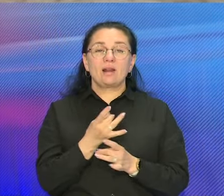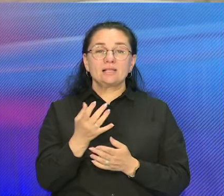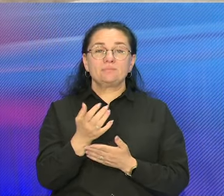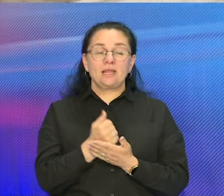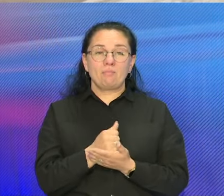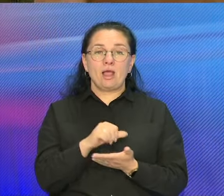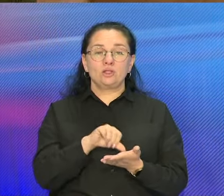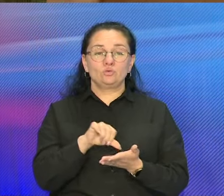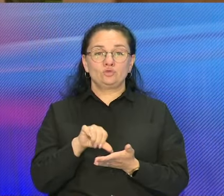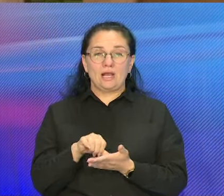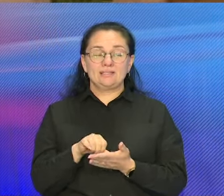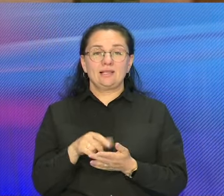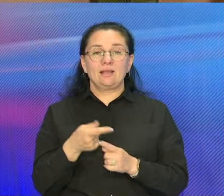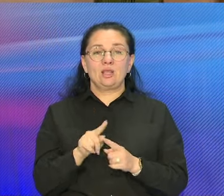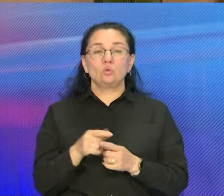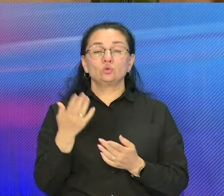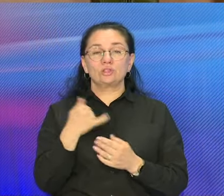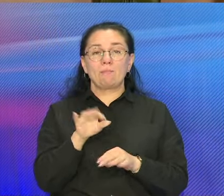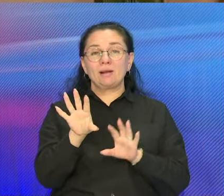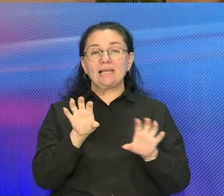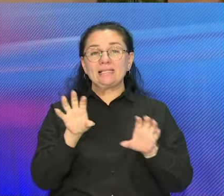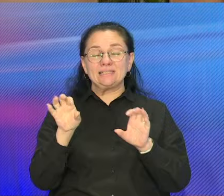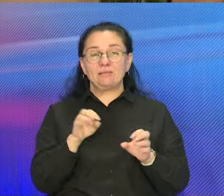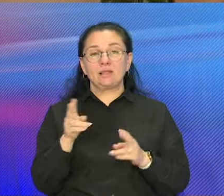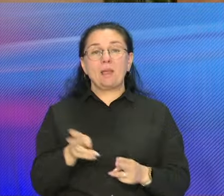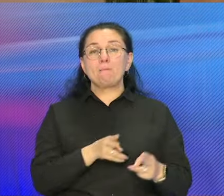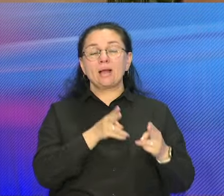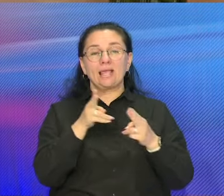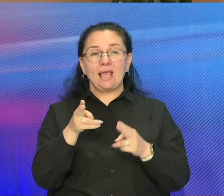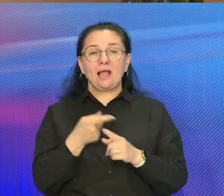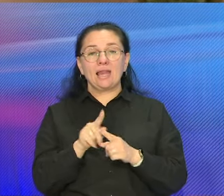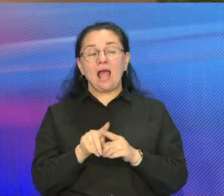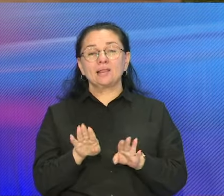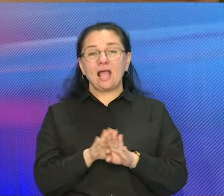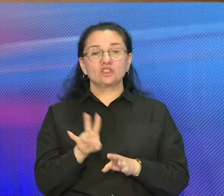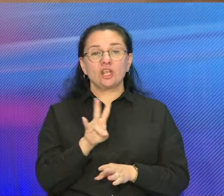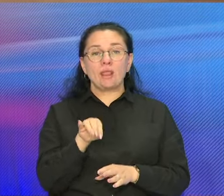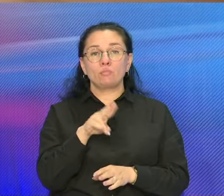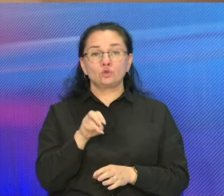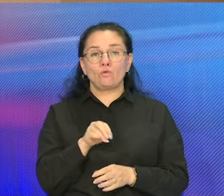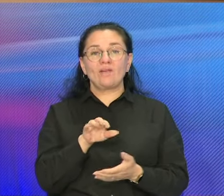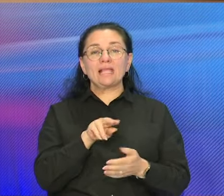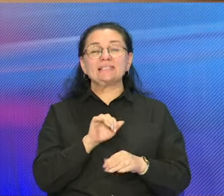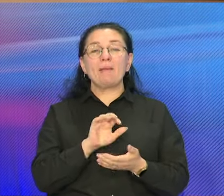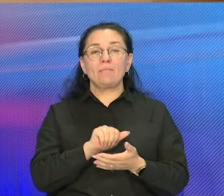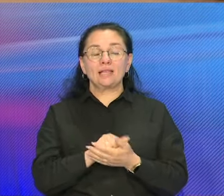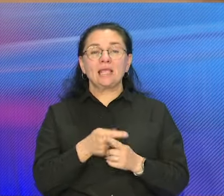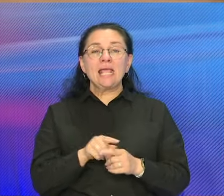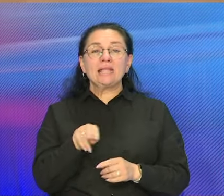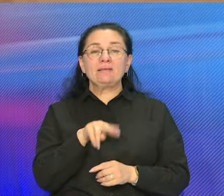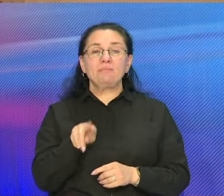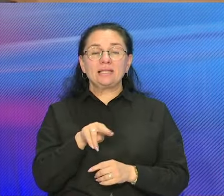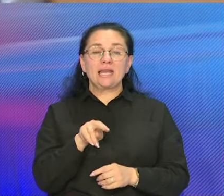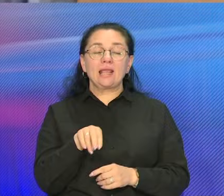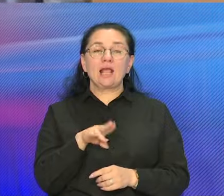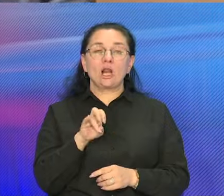таких телепроектах Уже были сдымки программы «Поехали» А так само непутевые заметки с Дмитрием Крыловым Выпуск «Поедем, поедем»